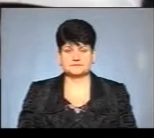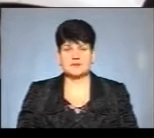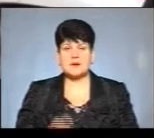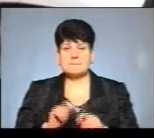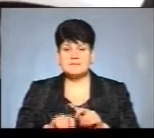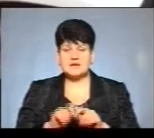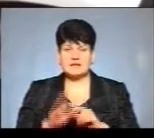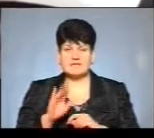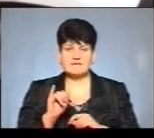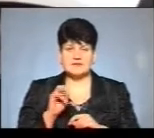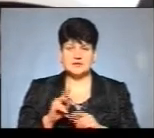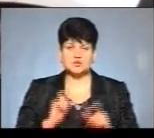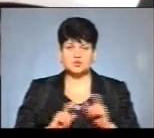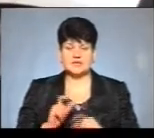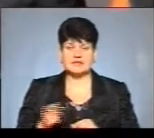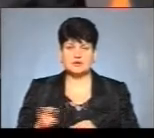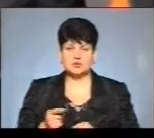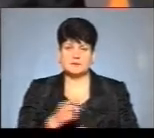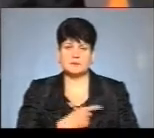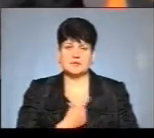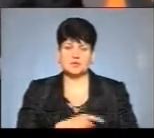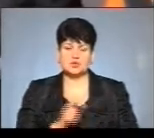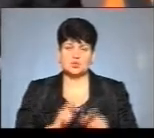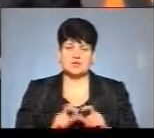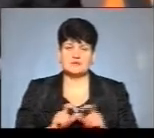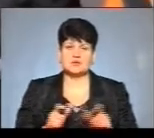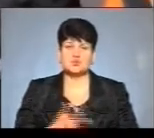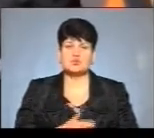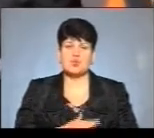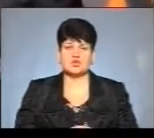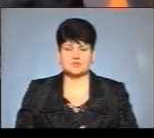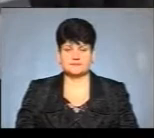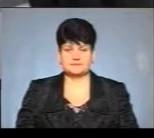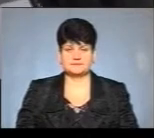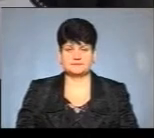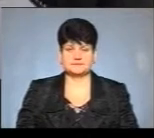Перевіряються на ВІЛ студенти Тернопільського медичного університету із Польщі.